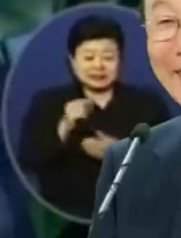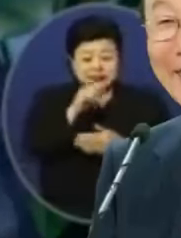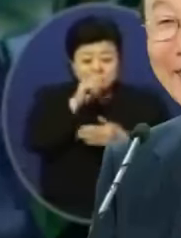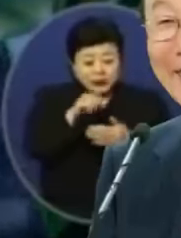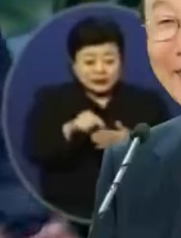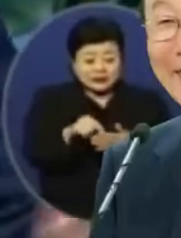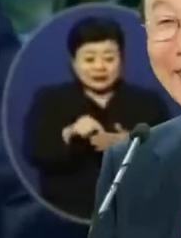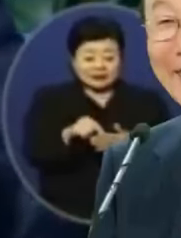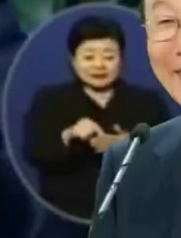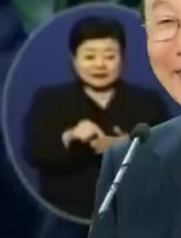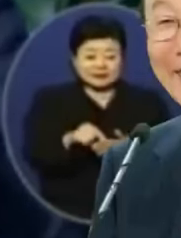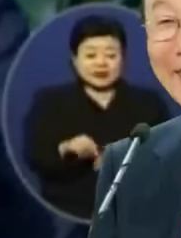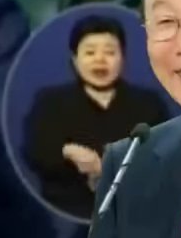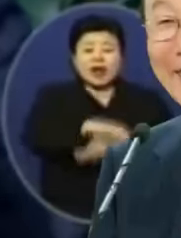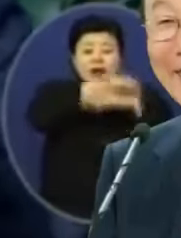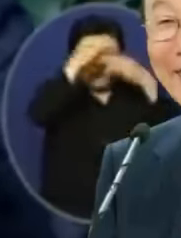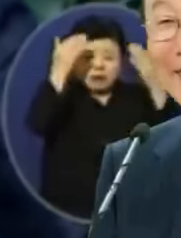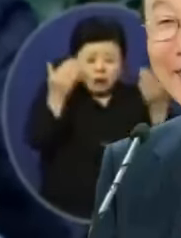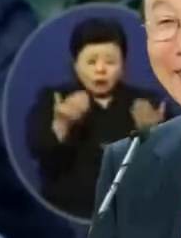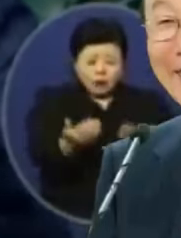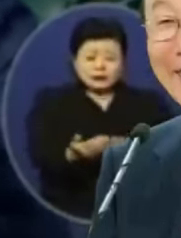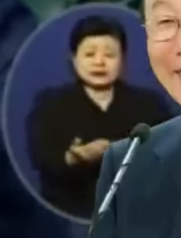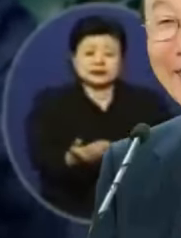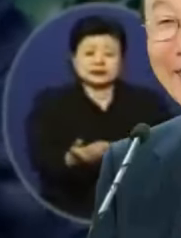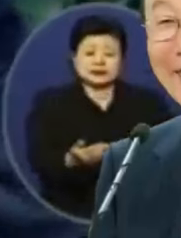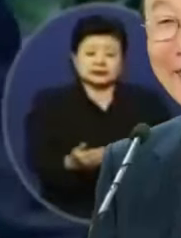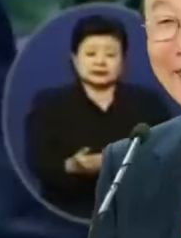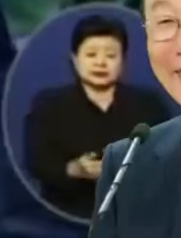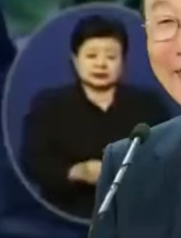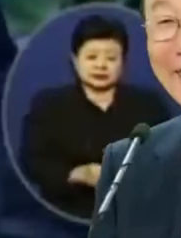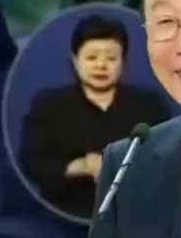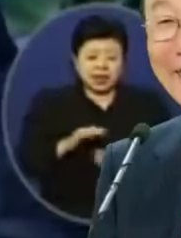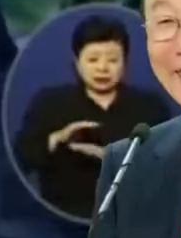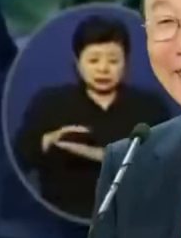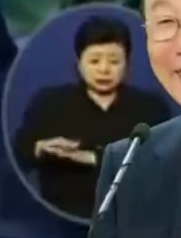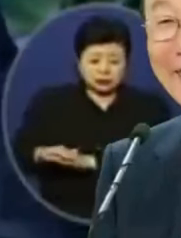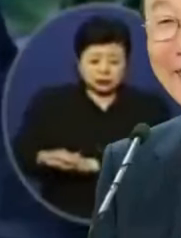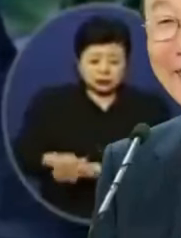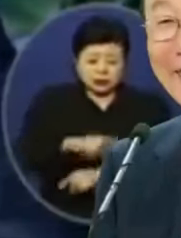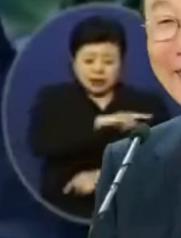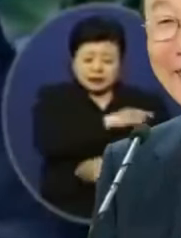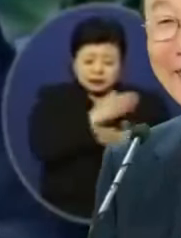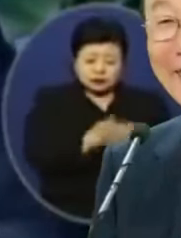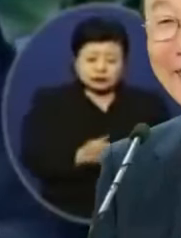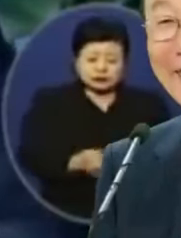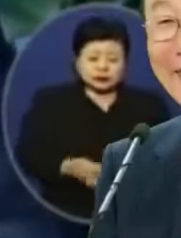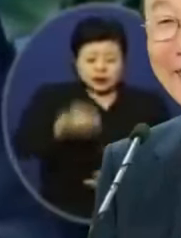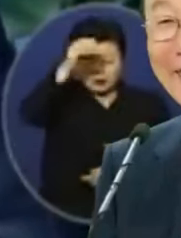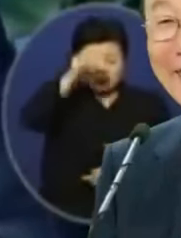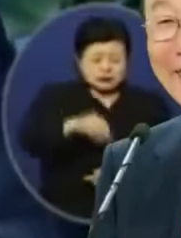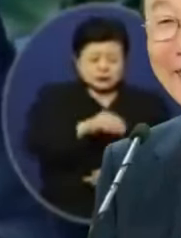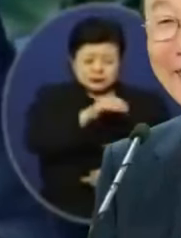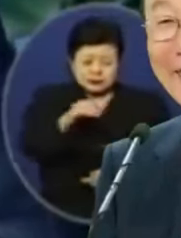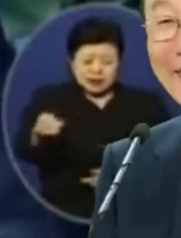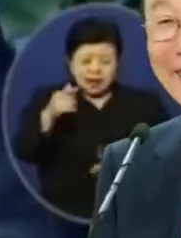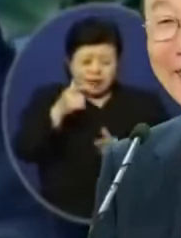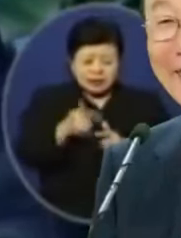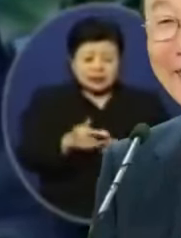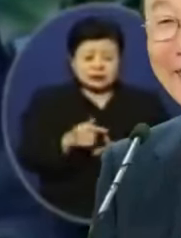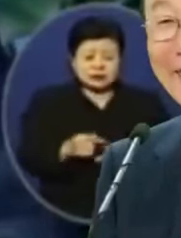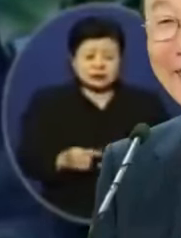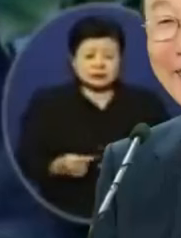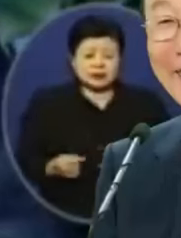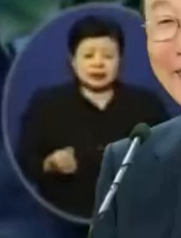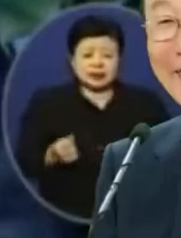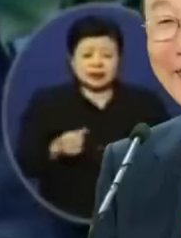속에서 모든 그 다 제껴놓고 가장 중요한 것이 갈보리 십자가 예수 그리스도의 대속의